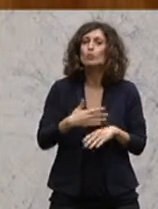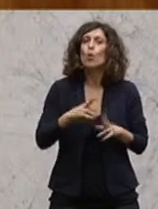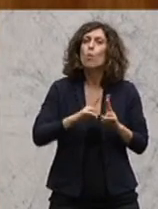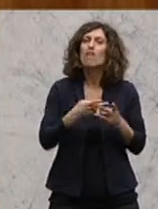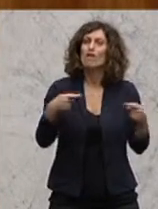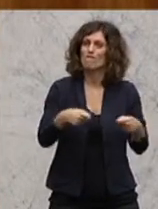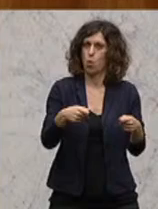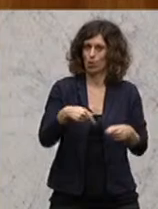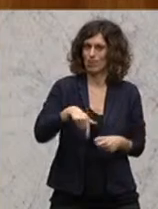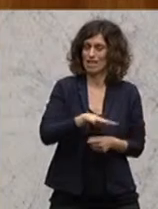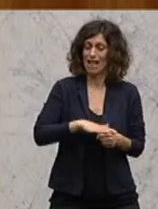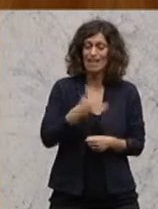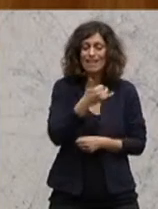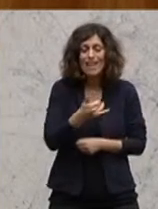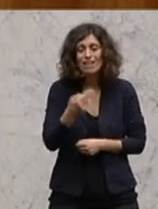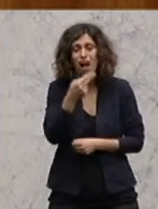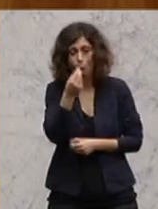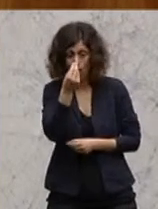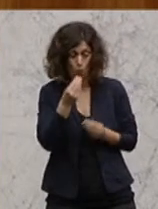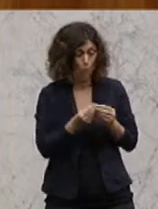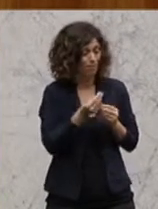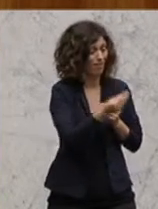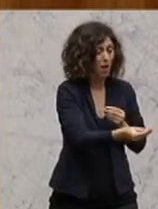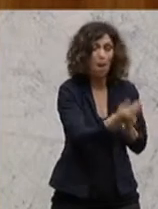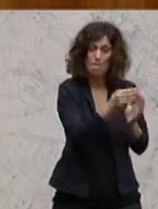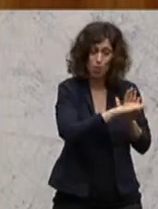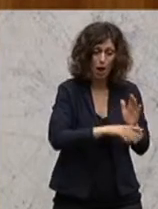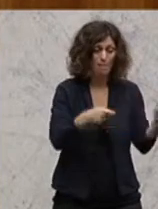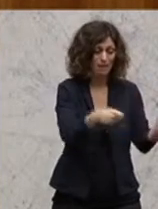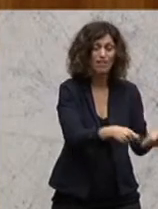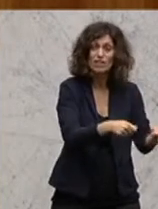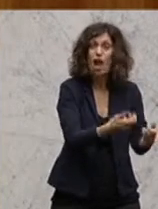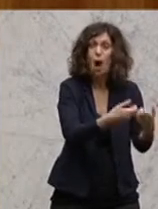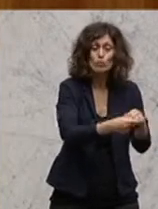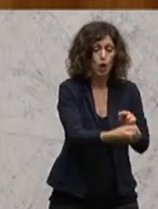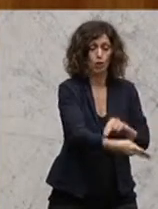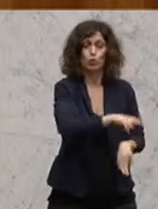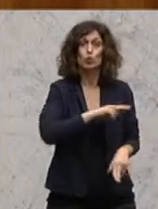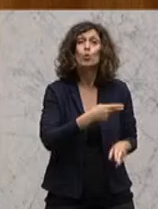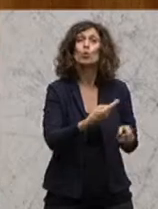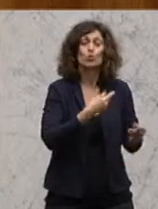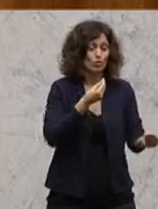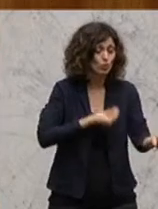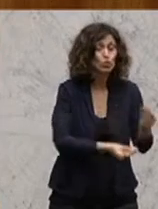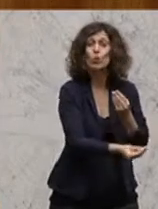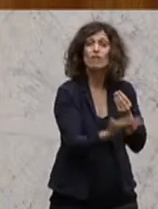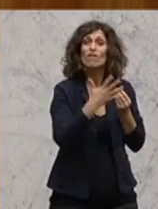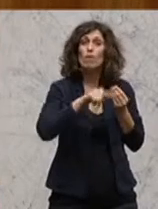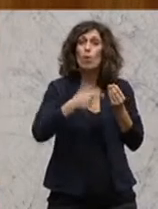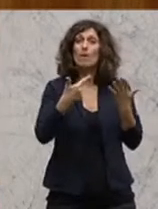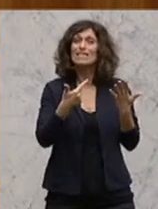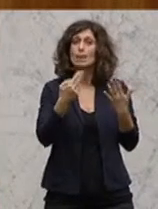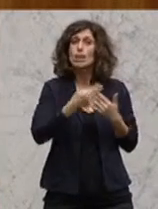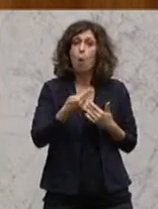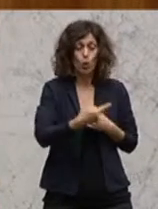Inland sagen, jeder Euro, den wir hier in diese Programme investieren, kommt zurück, und zwar mit 5,7 Euro wieder zurück ins Budget.